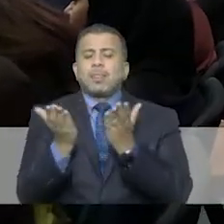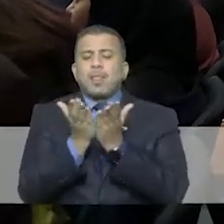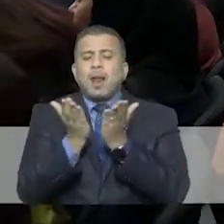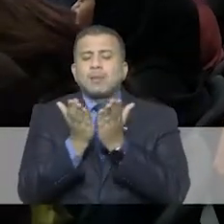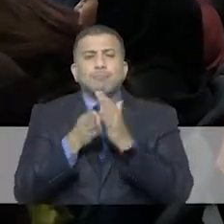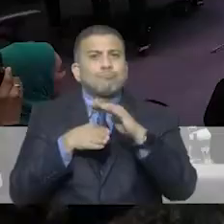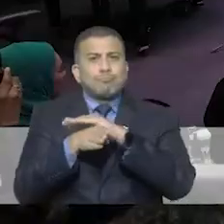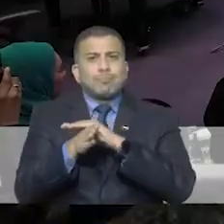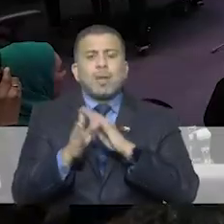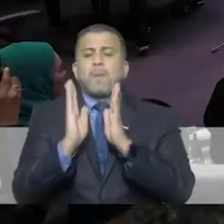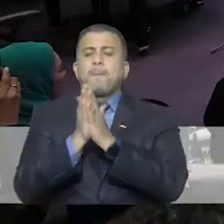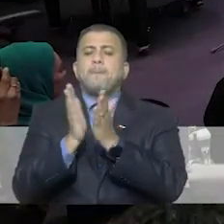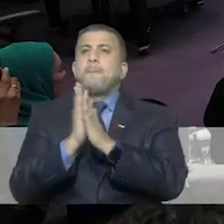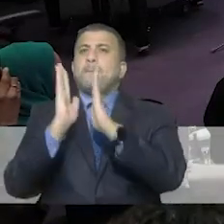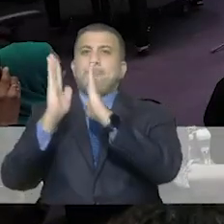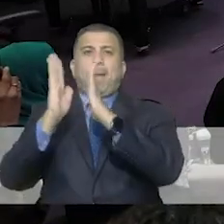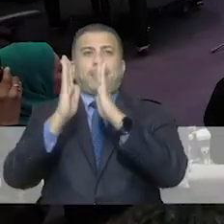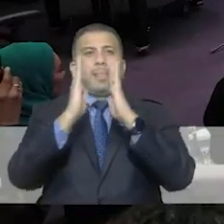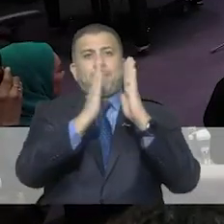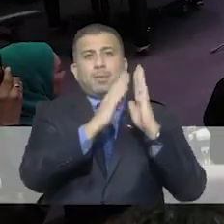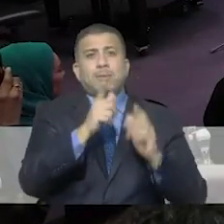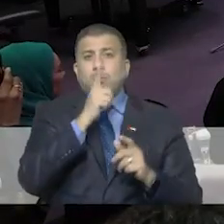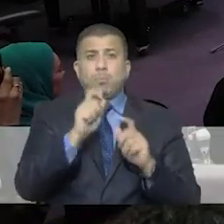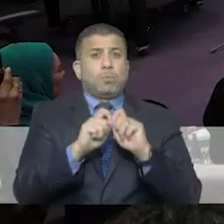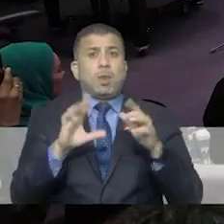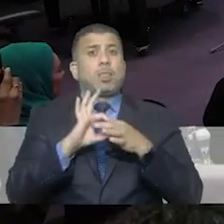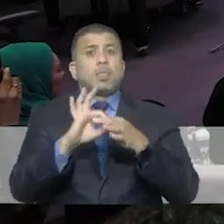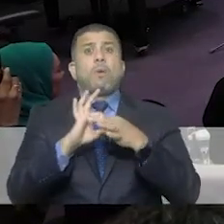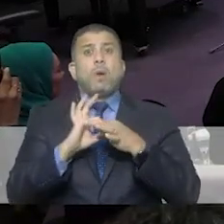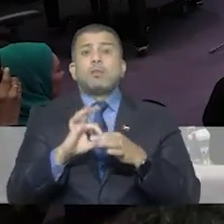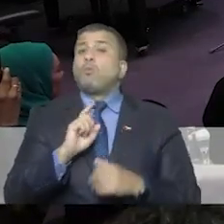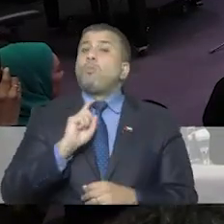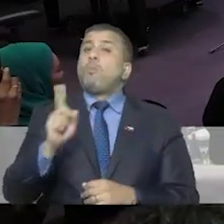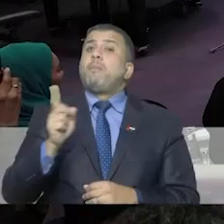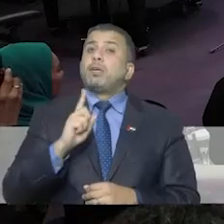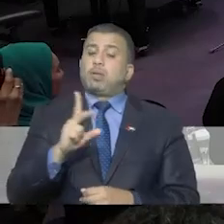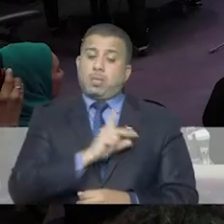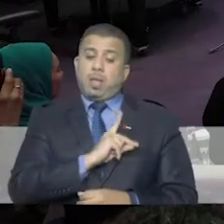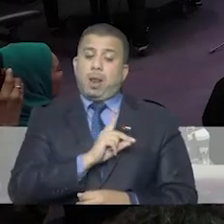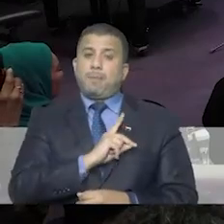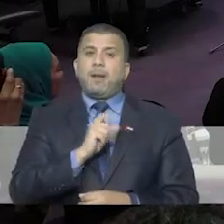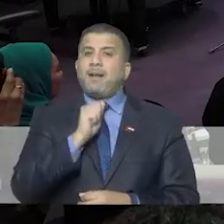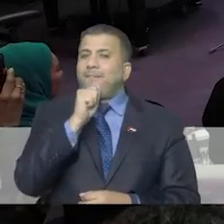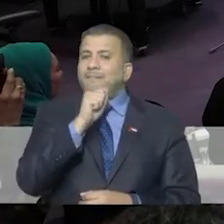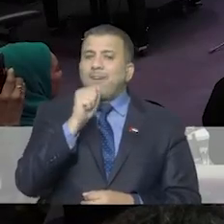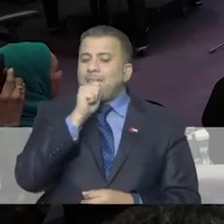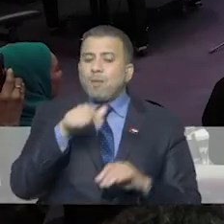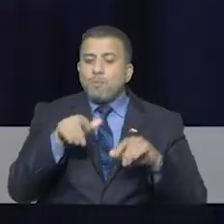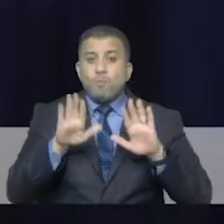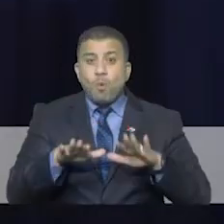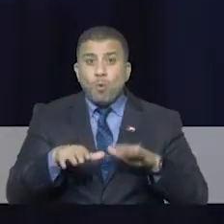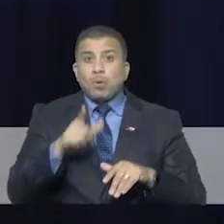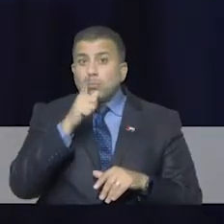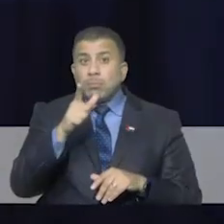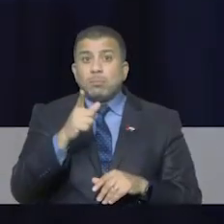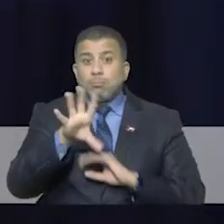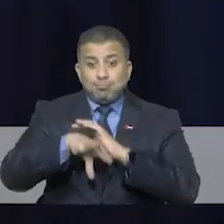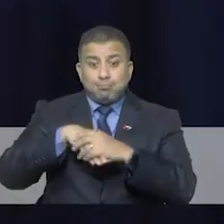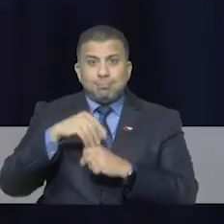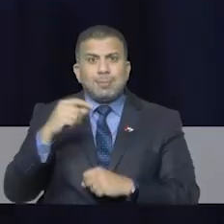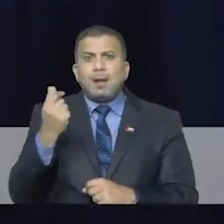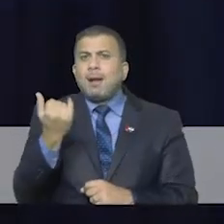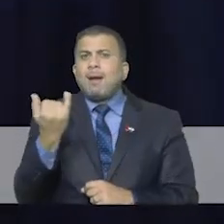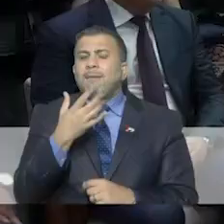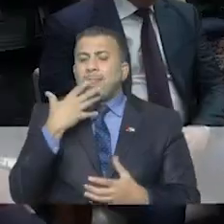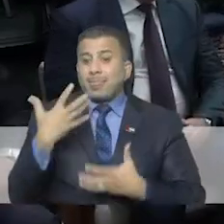الدراسة والمكتبات، مبينة أن التواصل المباشر بين الطلبة والفنانين المقيمين سيخلق